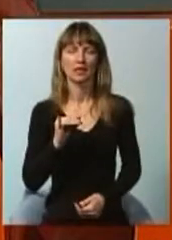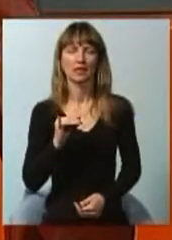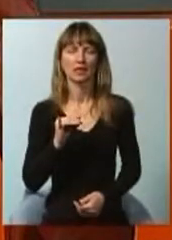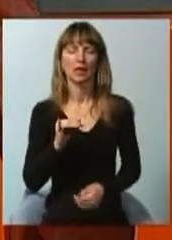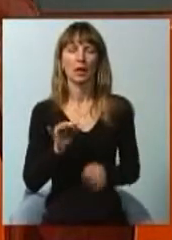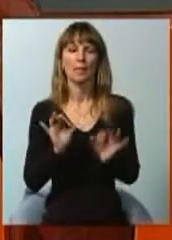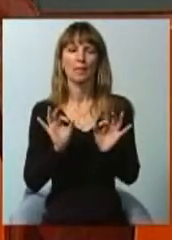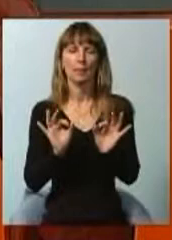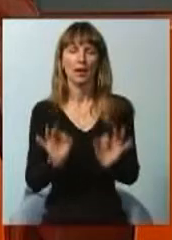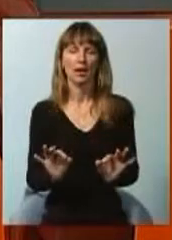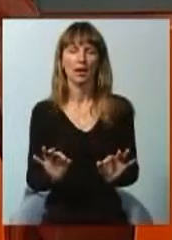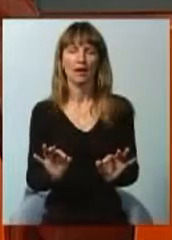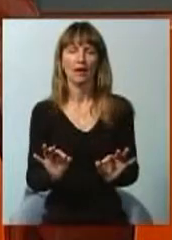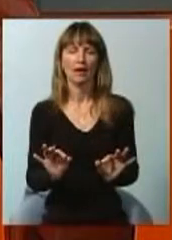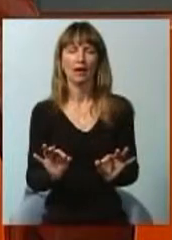правильно